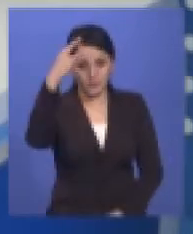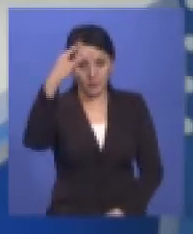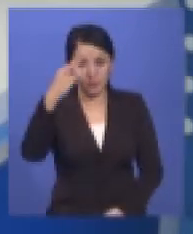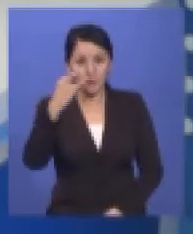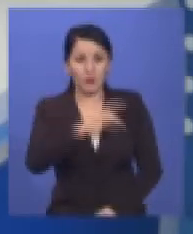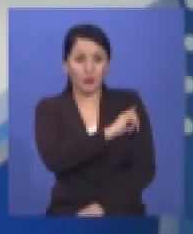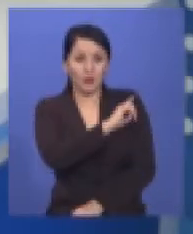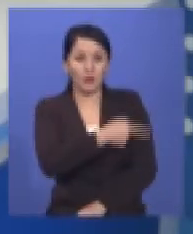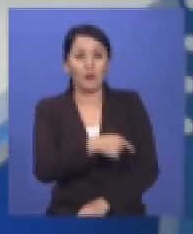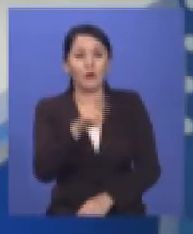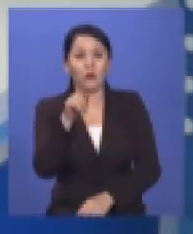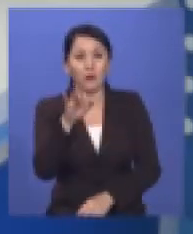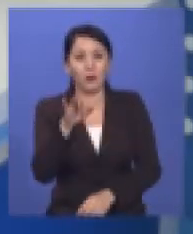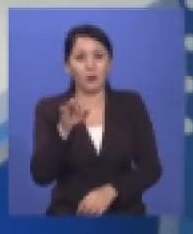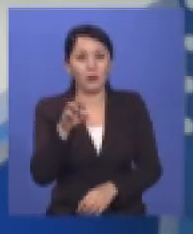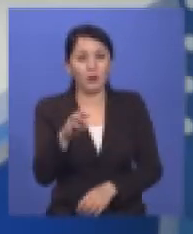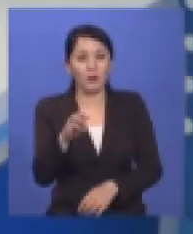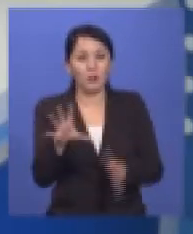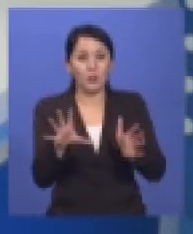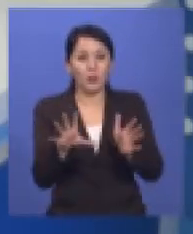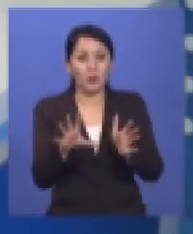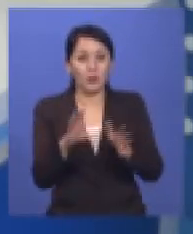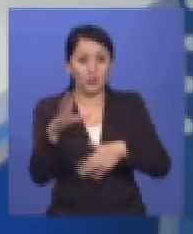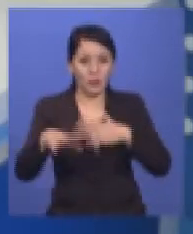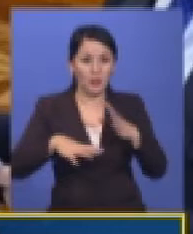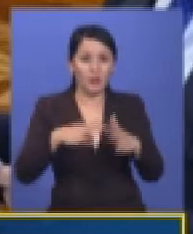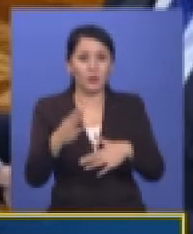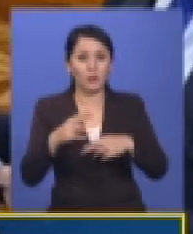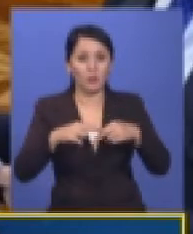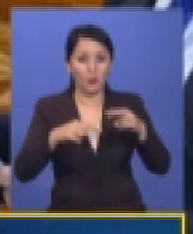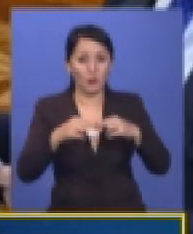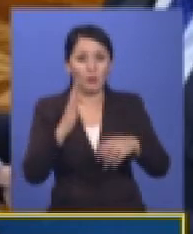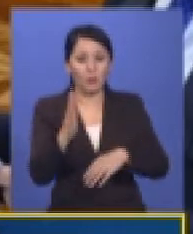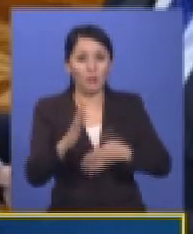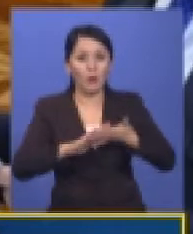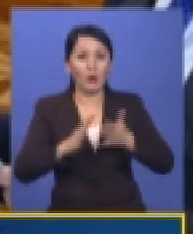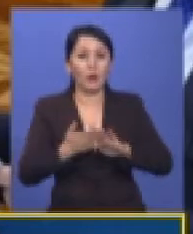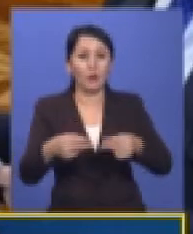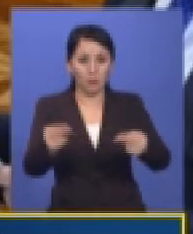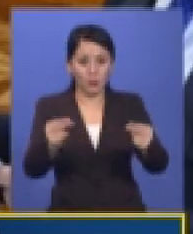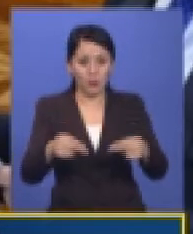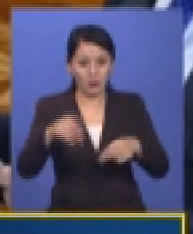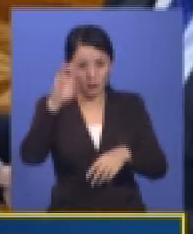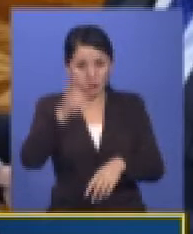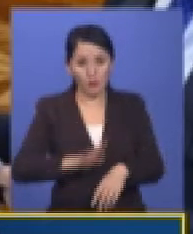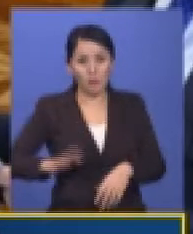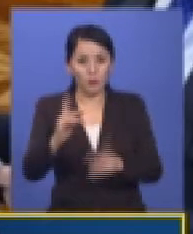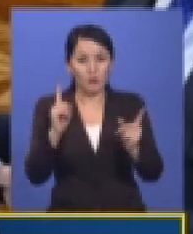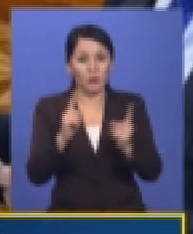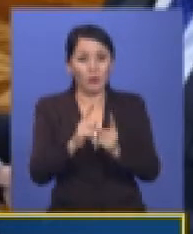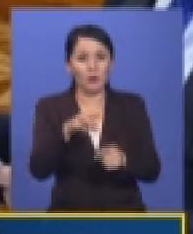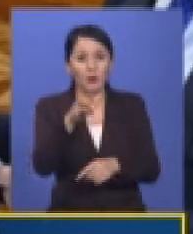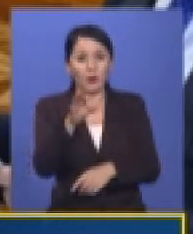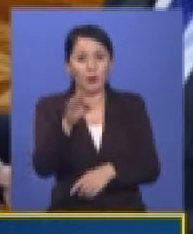Қазақстанда қуаты 1 гигаватт болатын жел электр станциялары соғылады. Меморандумға қол қойылды. Бұл туралы бүгін мемлекет басшысының